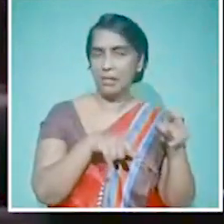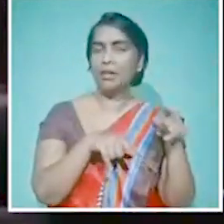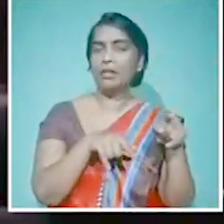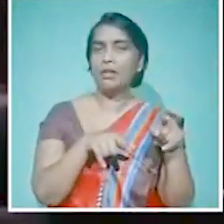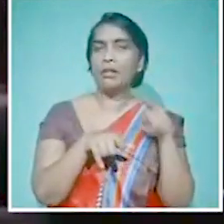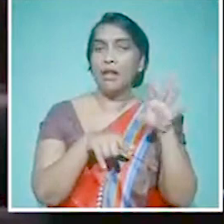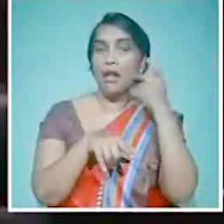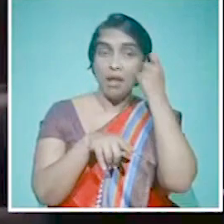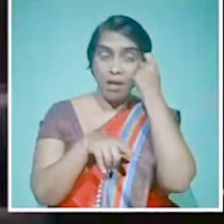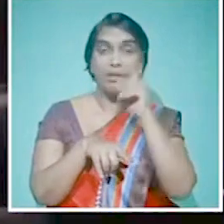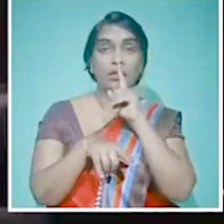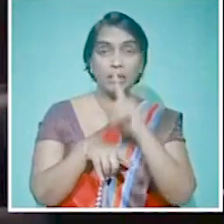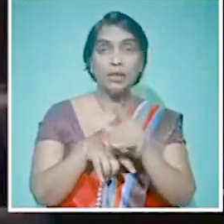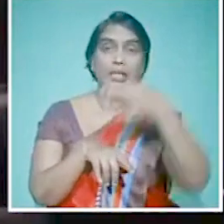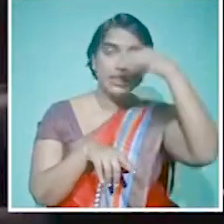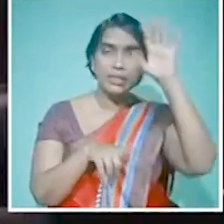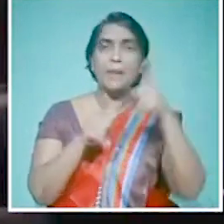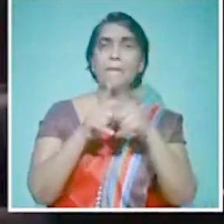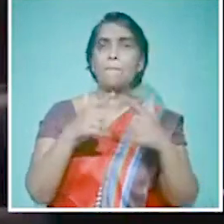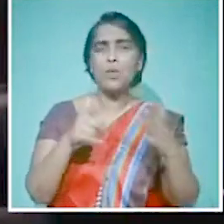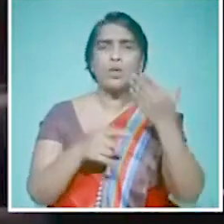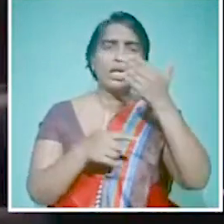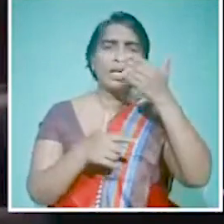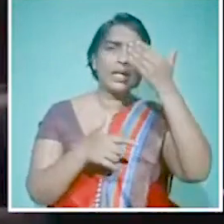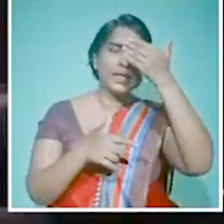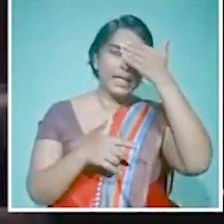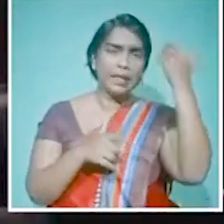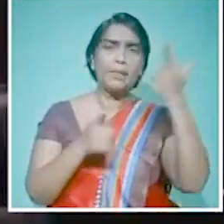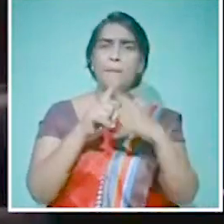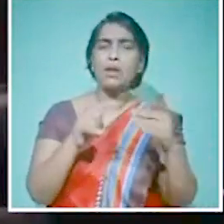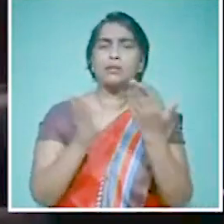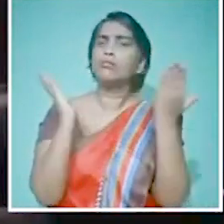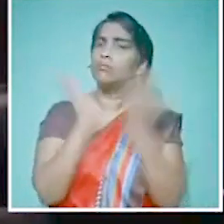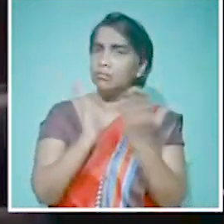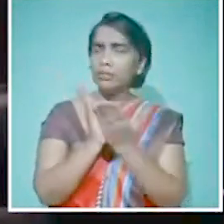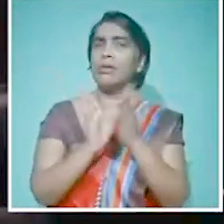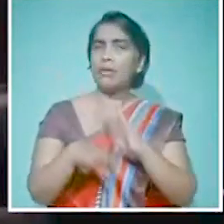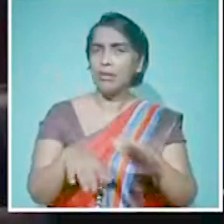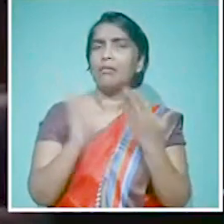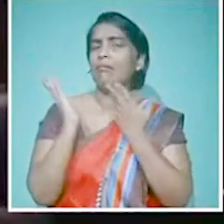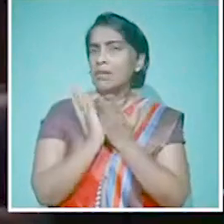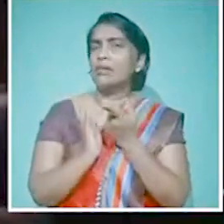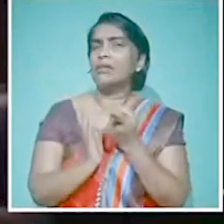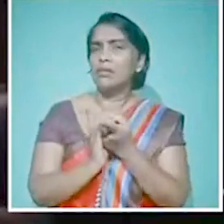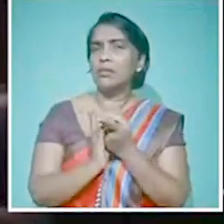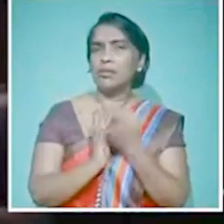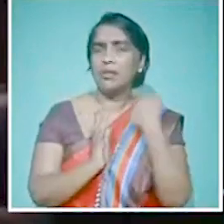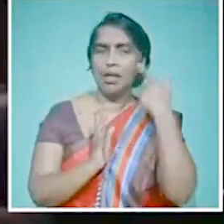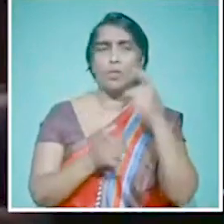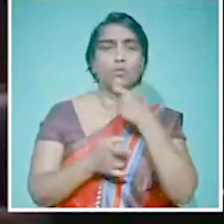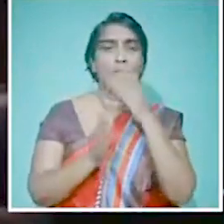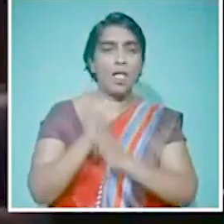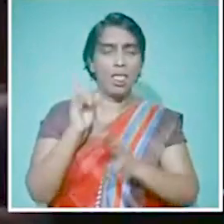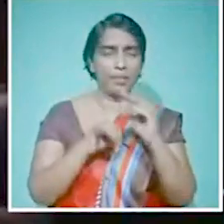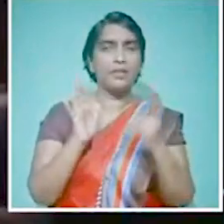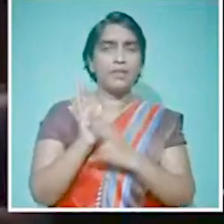අනික ඒ යෝජනාව කරන අයත් සිංහල මාධ්‍යෙන් හෝ දෙමළ මාධ්‍යෙන් නීති විද්‍යාලයට ආපු අය, හදාරපු අය. දැන් මං හිතන්නේ අධිකරණ ඇමති